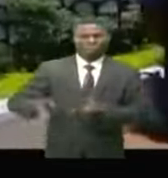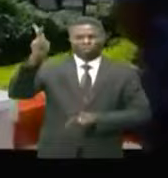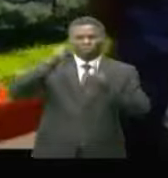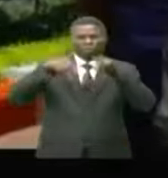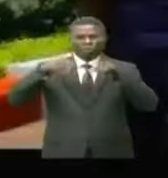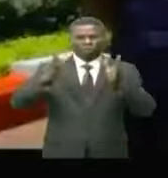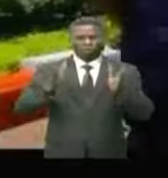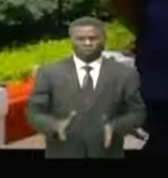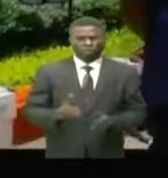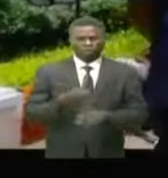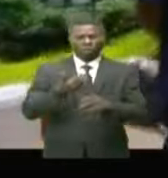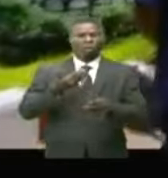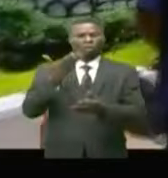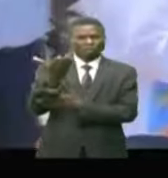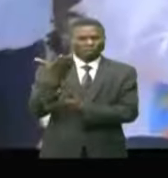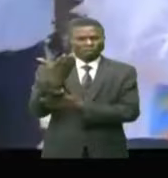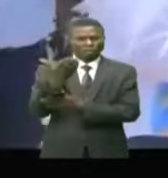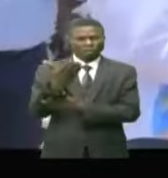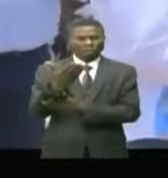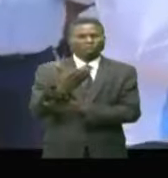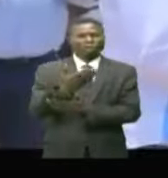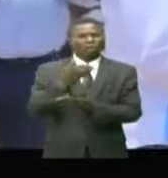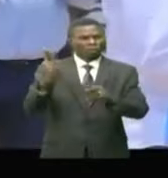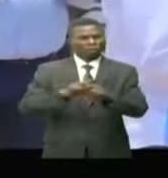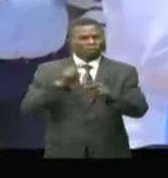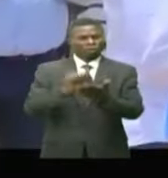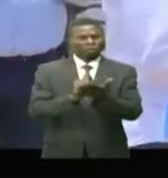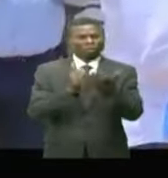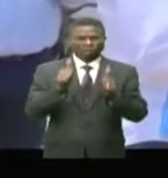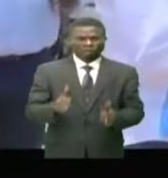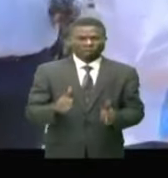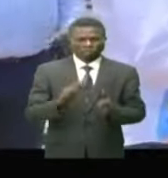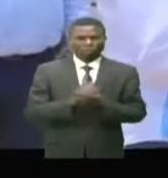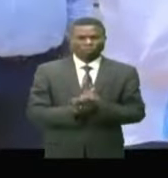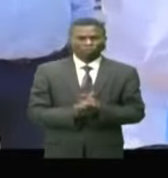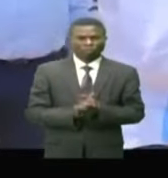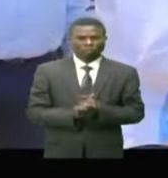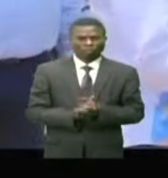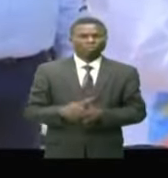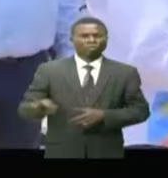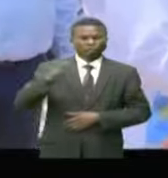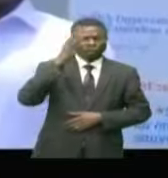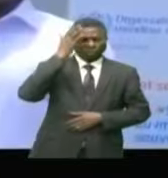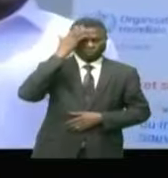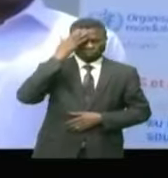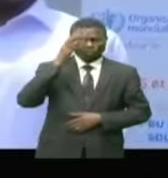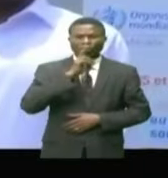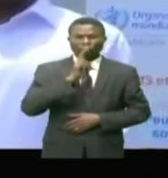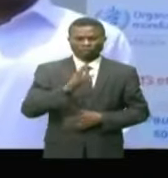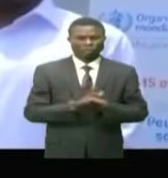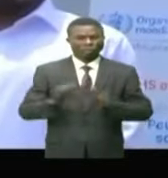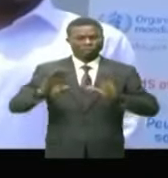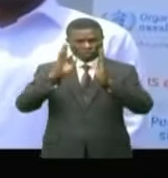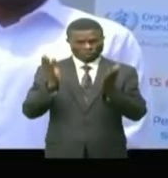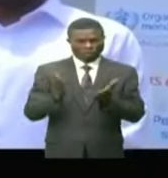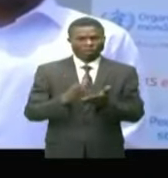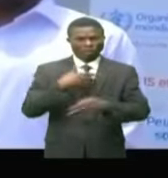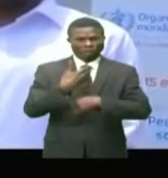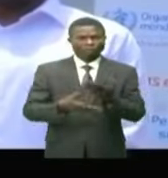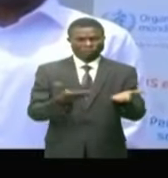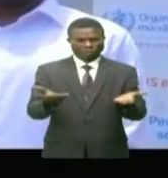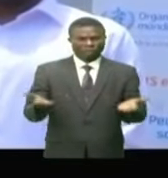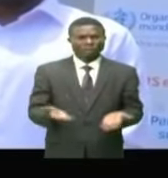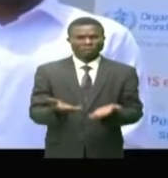iturien avant de les inviter d'en faire un bon usage. La population peut se rendre compte qu'effectivement, tout ce qui est en train de se passer